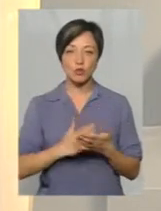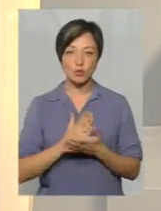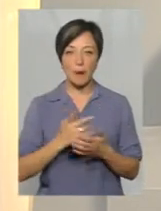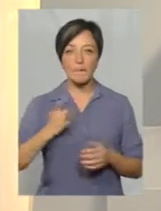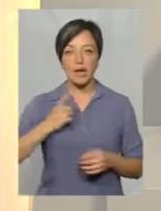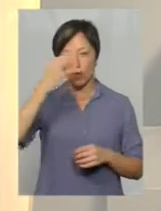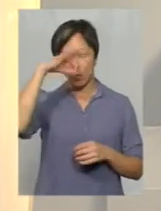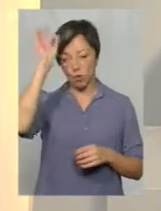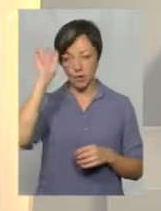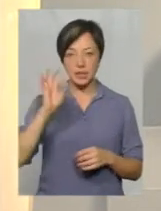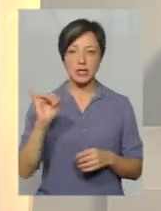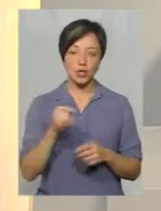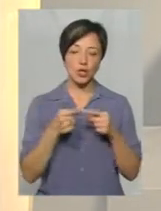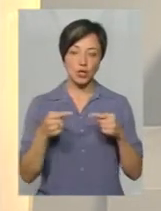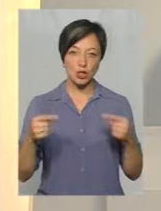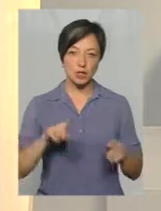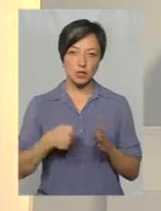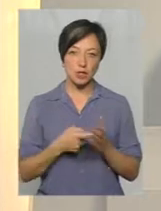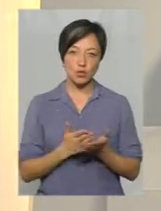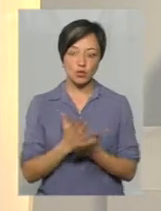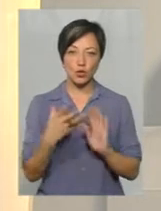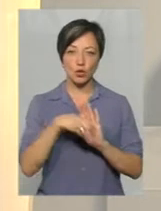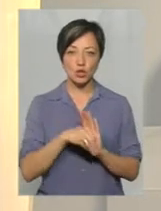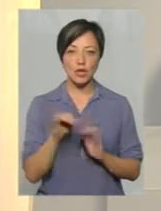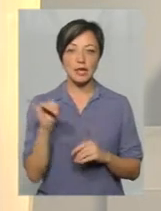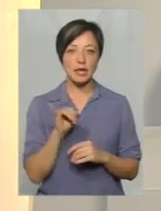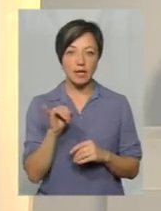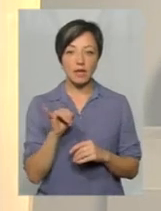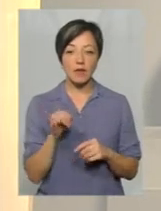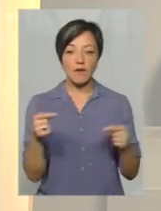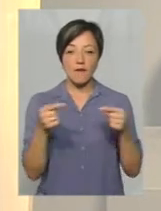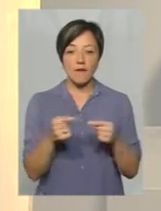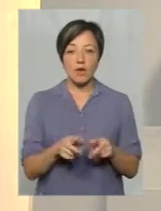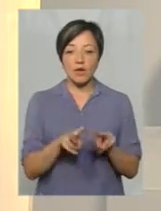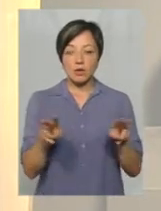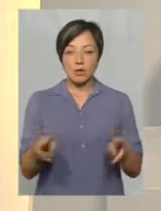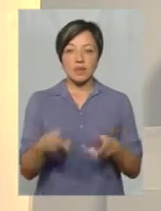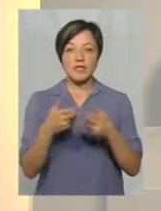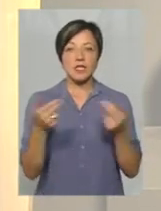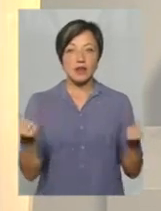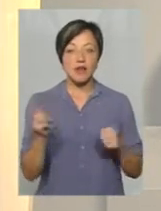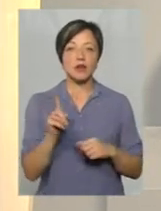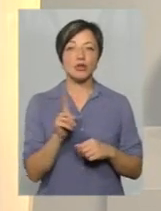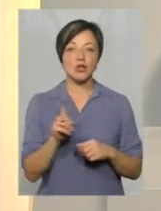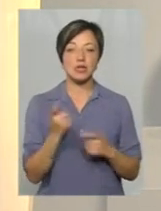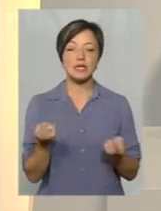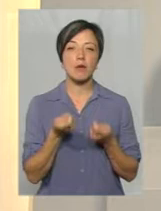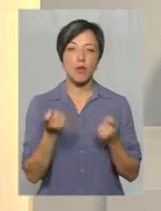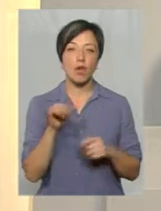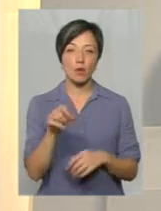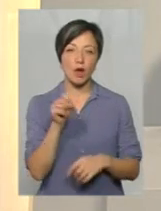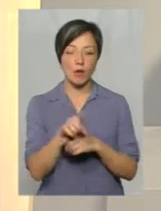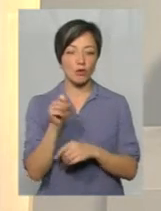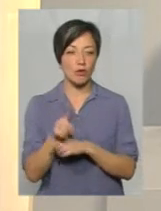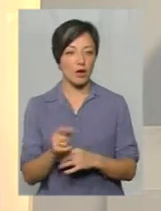патрульної поліції, і інші міські служби долучались. І в унісон вони визнавали, що ну от замало у них